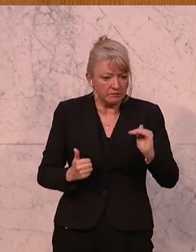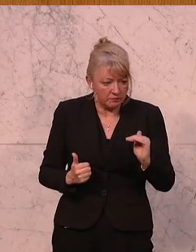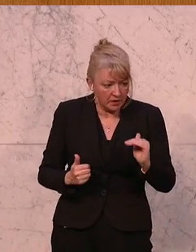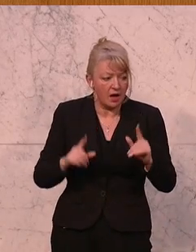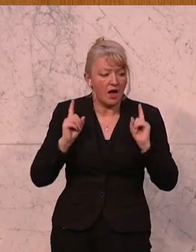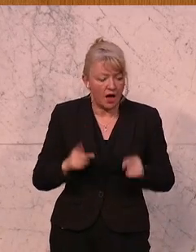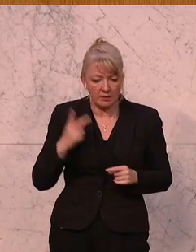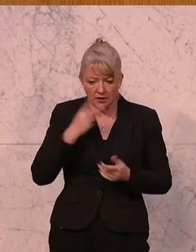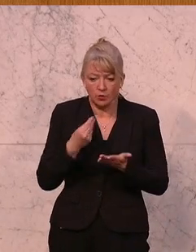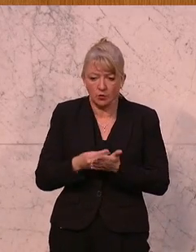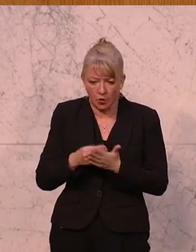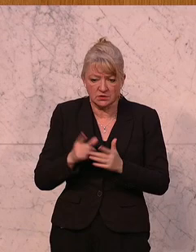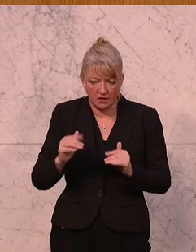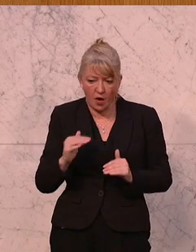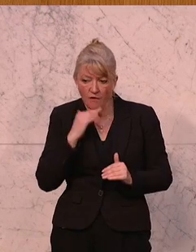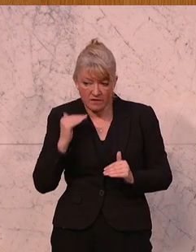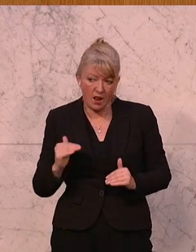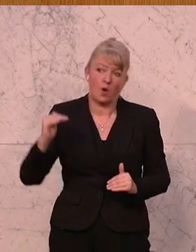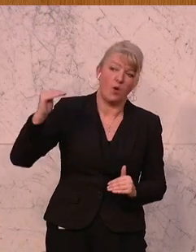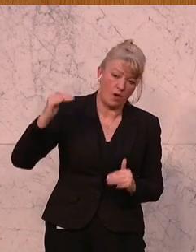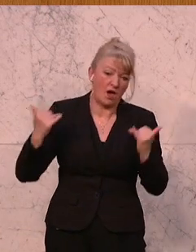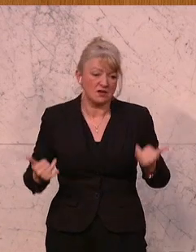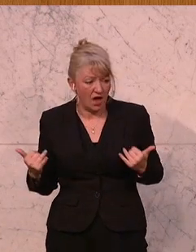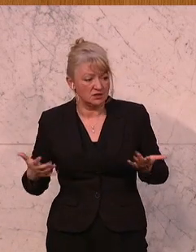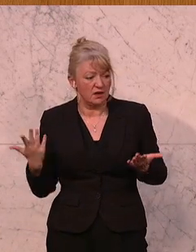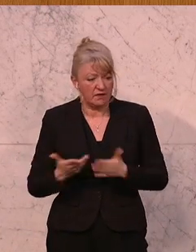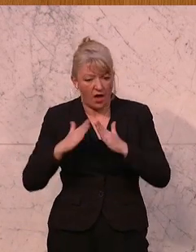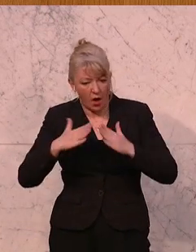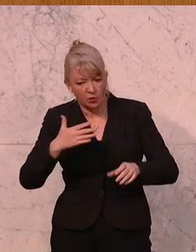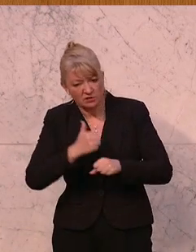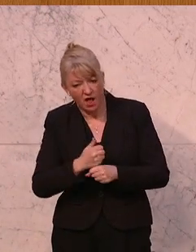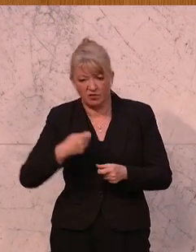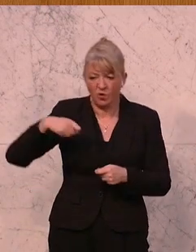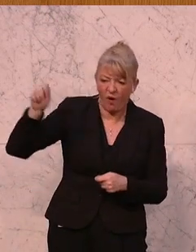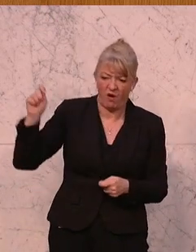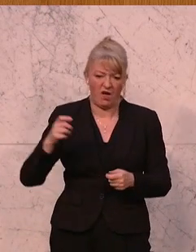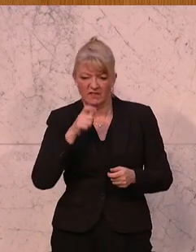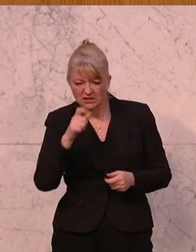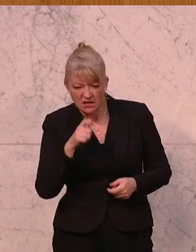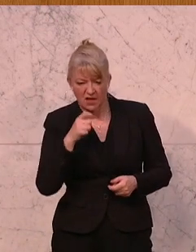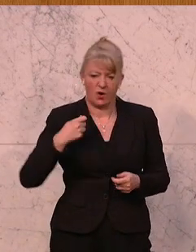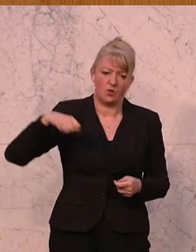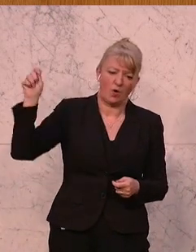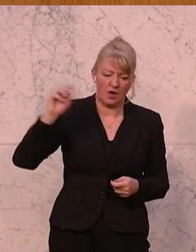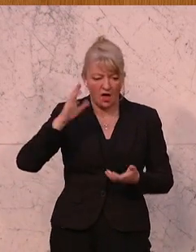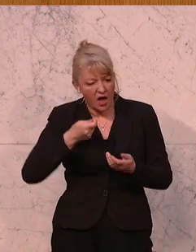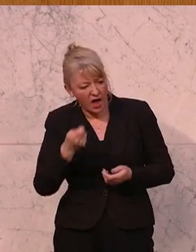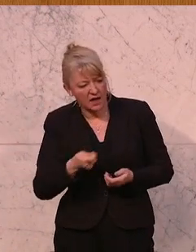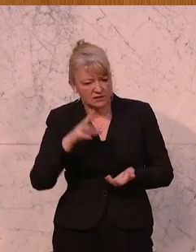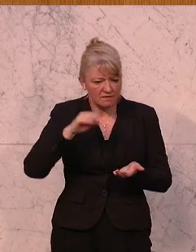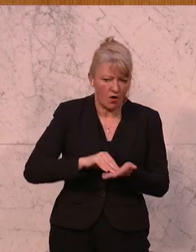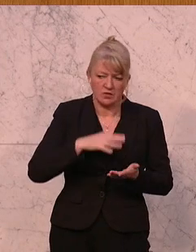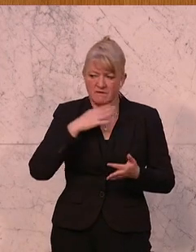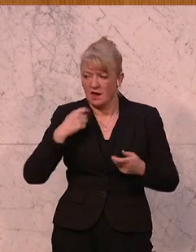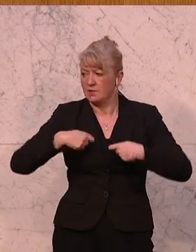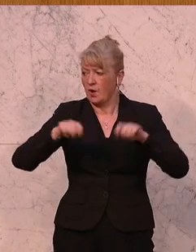aber natürlich auch die Kosten deutlich höher sind. Nämlich die Kosten für die Haushalte, die Versicherung, das Heizen, das Wohnen, all das ist deutlich teurer